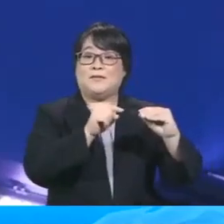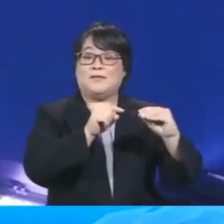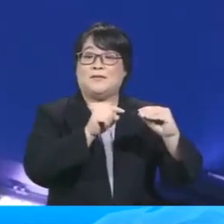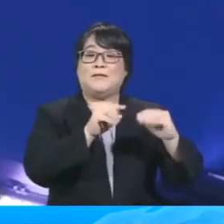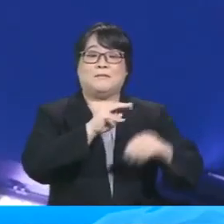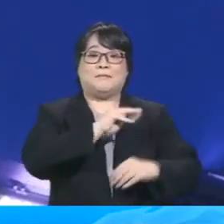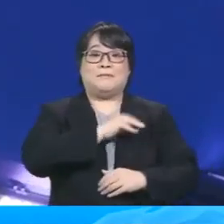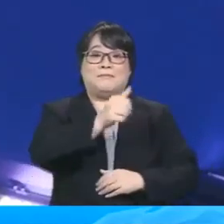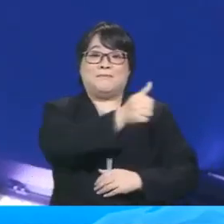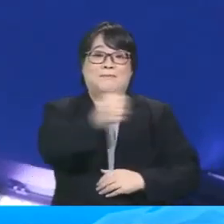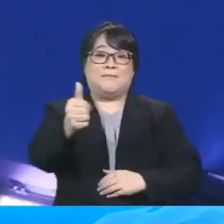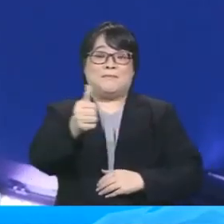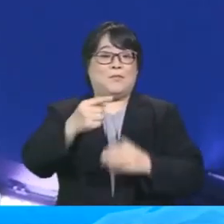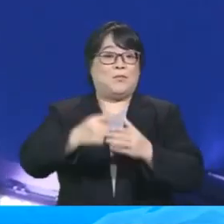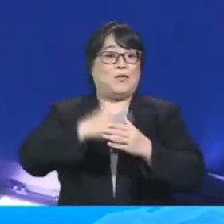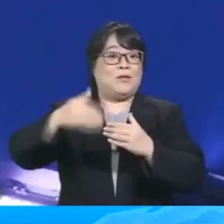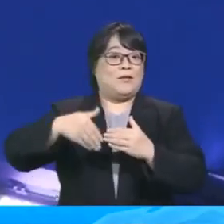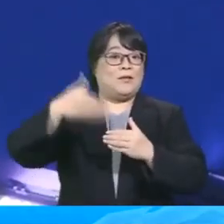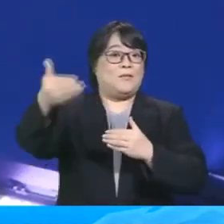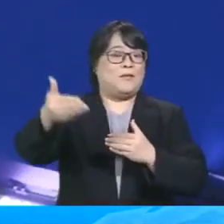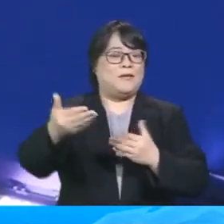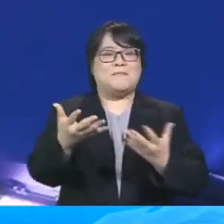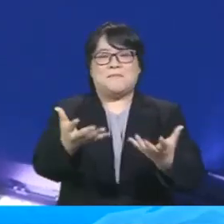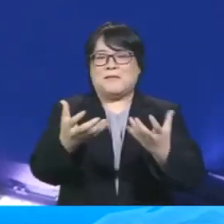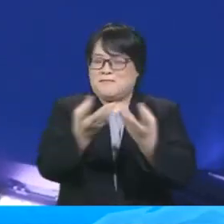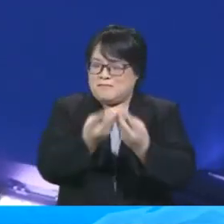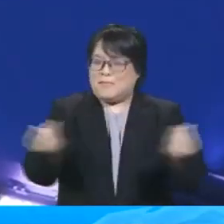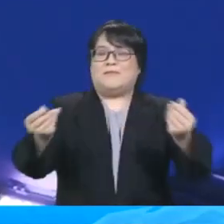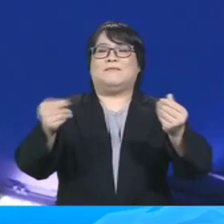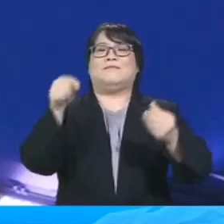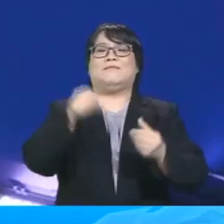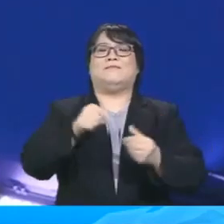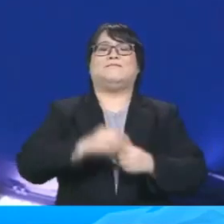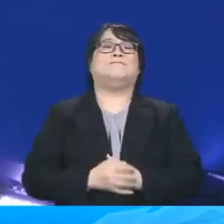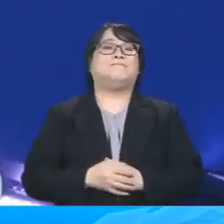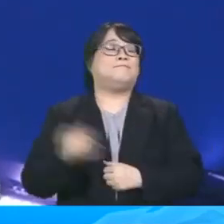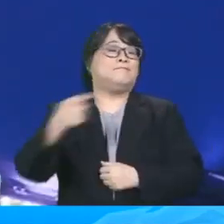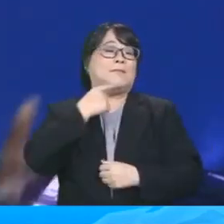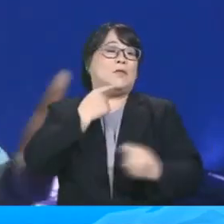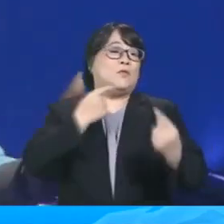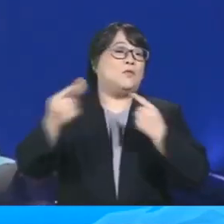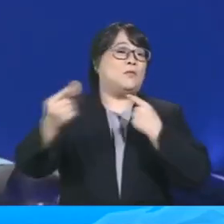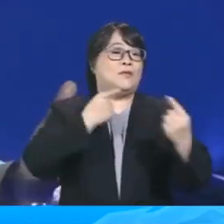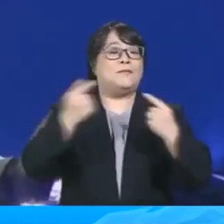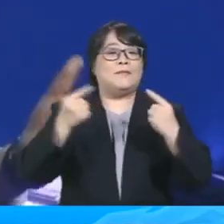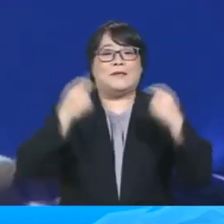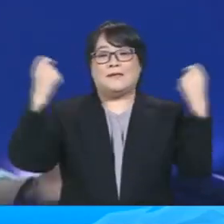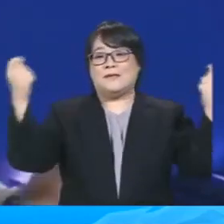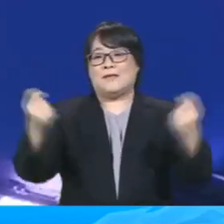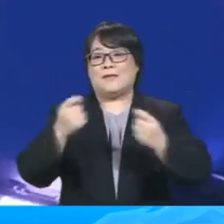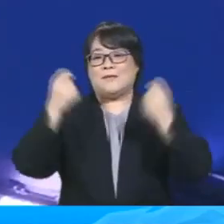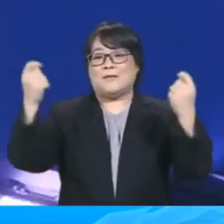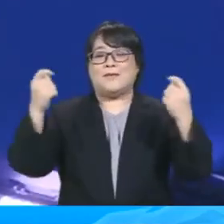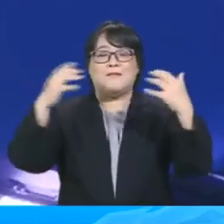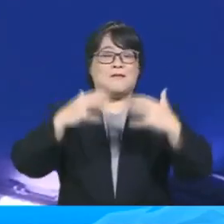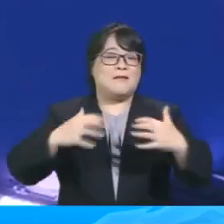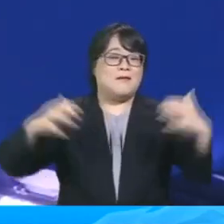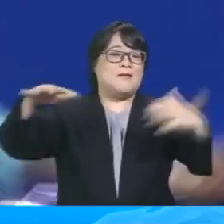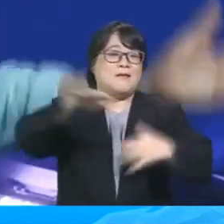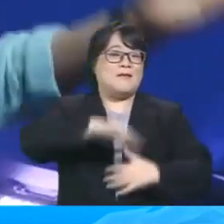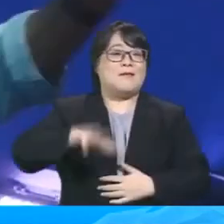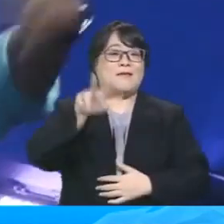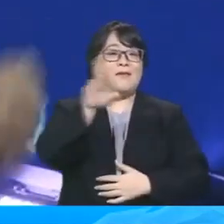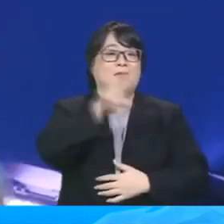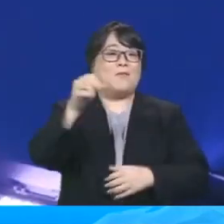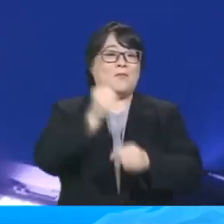mahdi bulan depan kita nak selesaikan masalah. Oh. Beliau berucap ketika merasmikan sambutan yang dihadiri sekitar